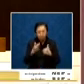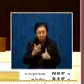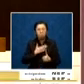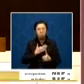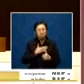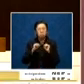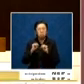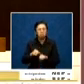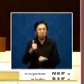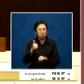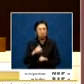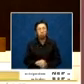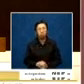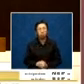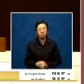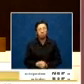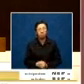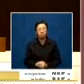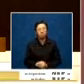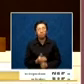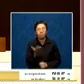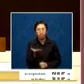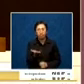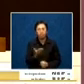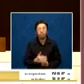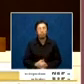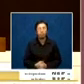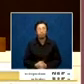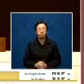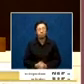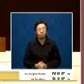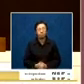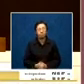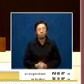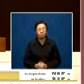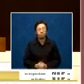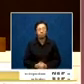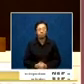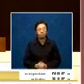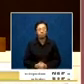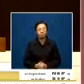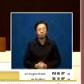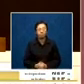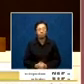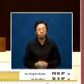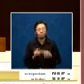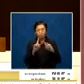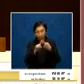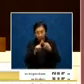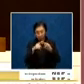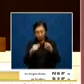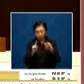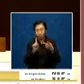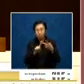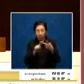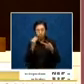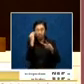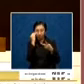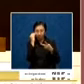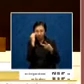าเทคนิคมาใช้เนี่ยมันไม่ได้มีความชอบธรรมอะไรหรอกประเด็นก็คือว่าตอนนี้เรากำลังต่อสู้กับ250สว